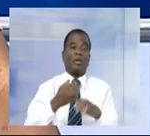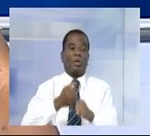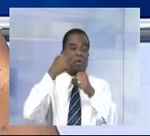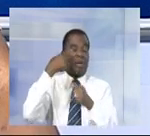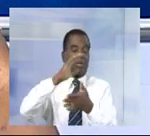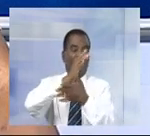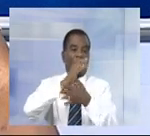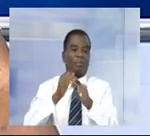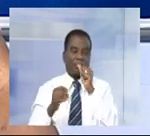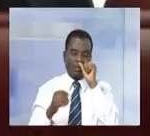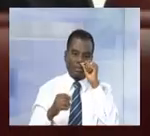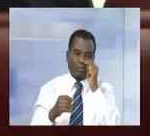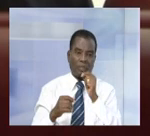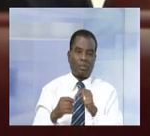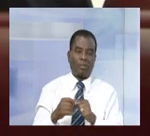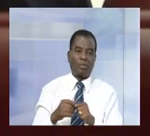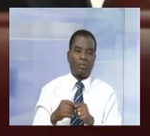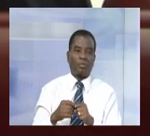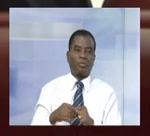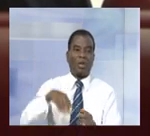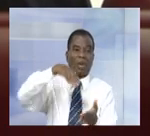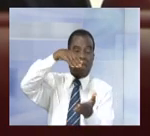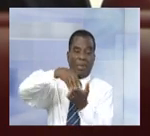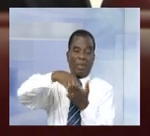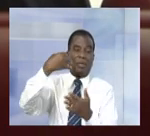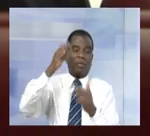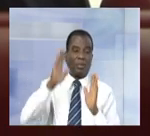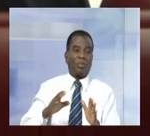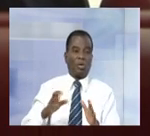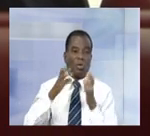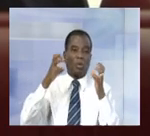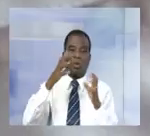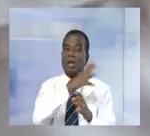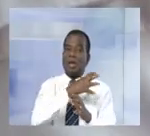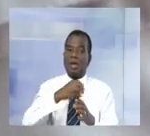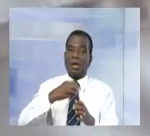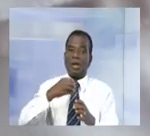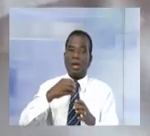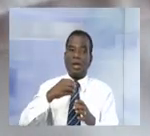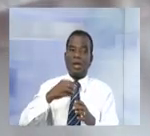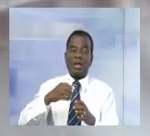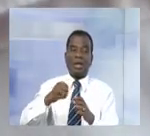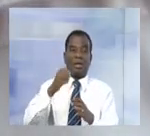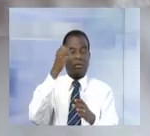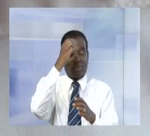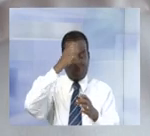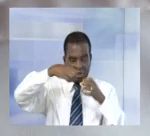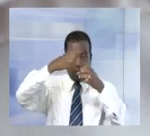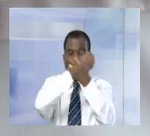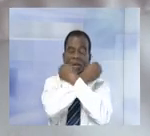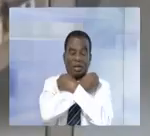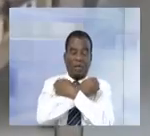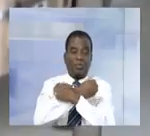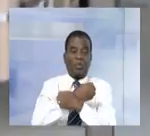point avec Sylvie Touré. Des médecins français, cubains et égyptiens venus en renfort. Le protocole